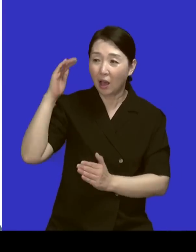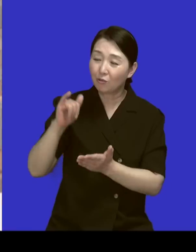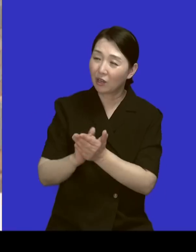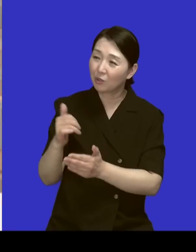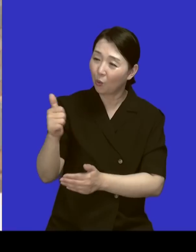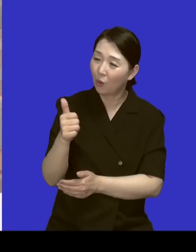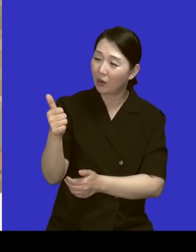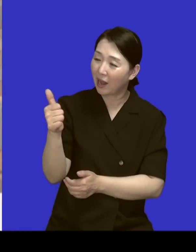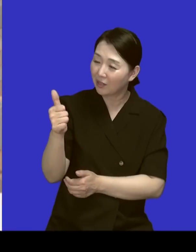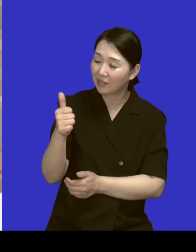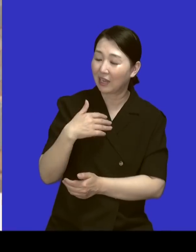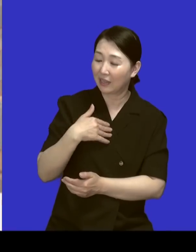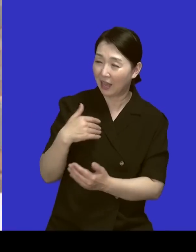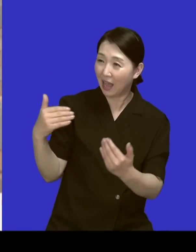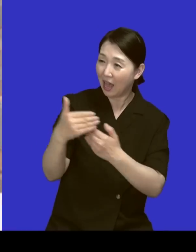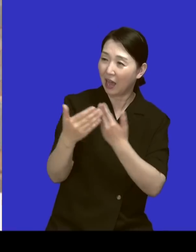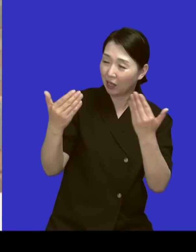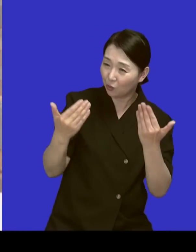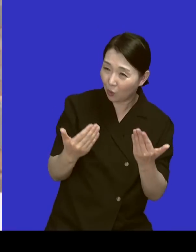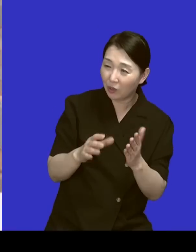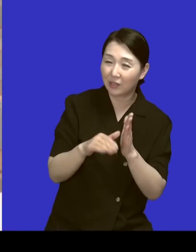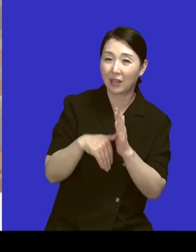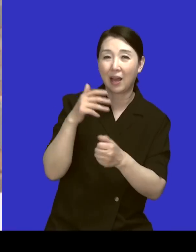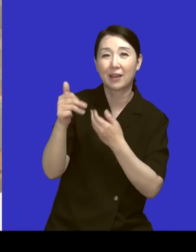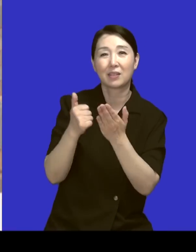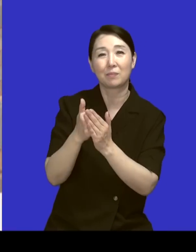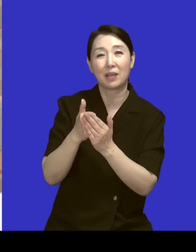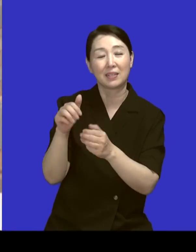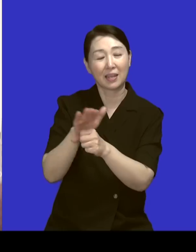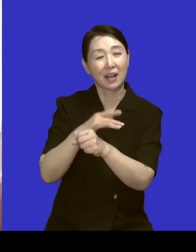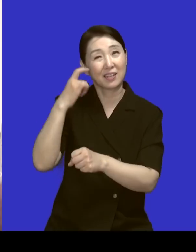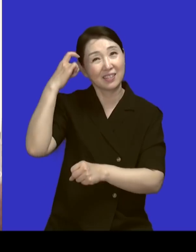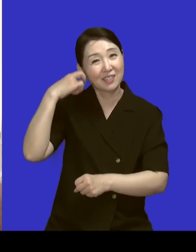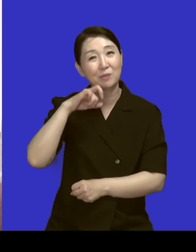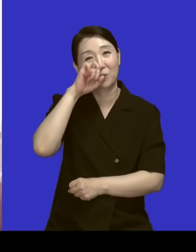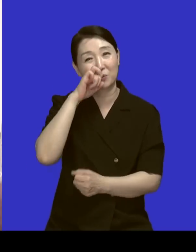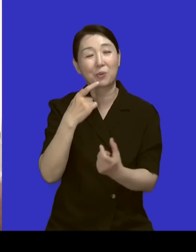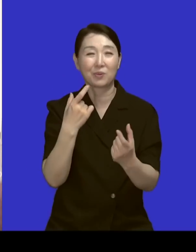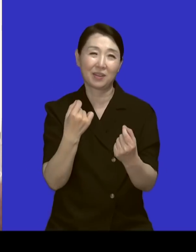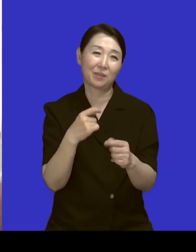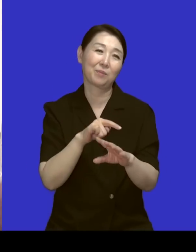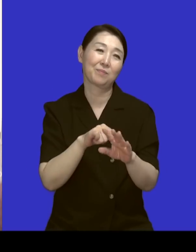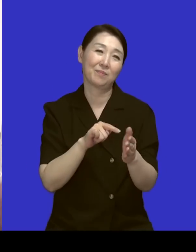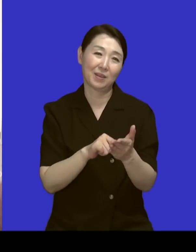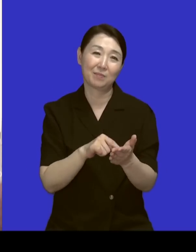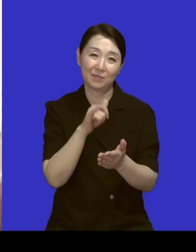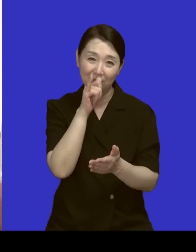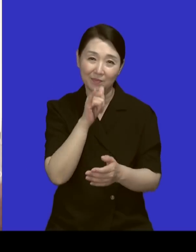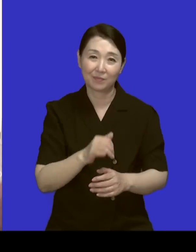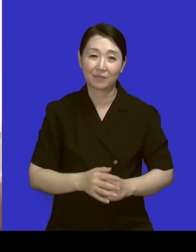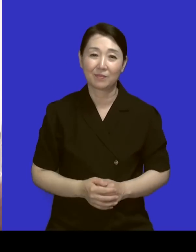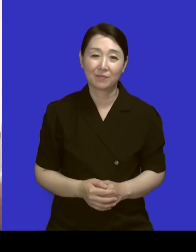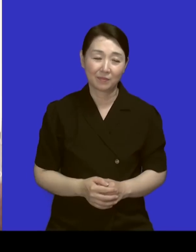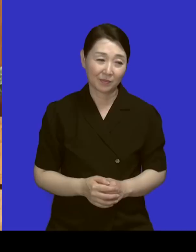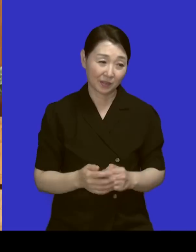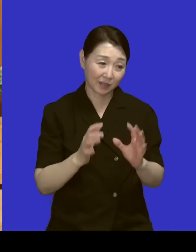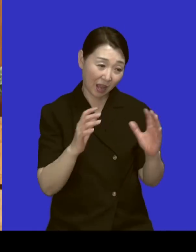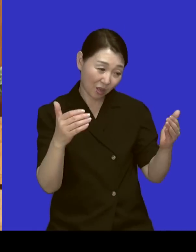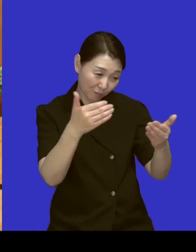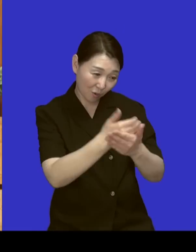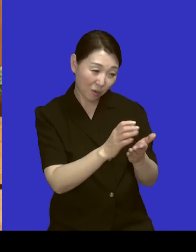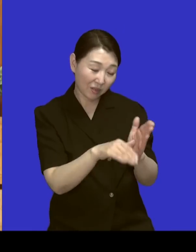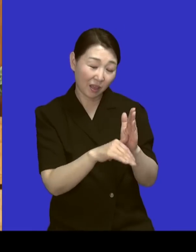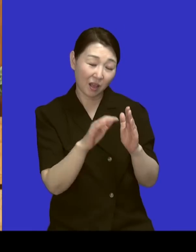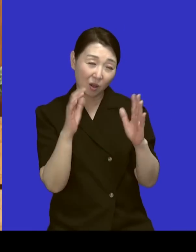안아주었던 게 그걸 통해서 하나님의 사랑을 느낄 수 있었으면 좋겠다 그런 마음도 들었었어요. 그래요. 그 아이를 품으면서